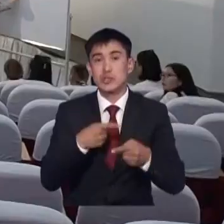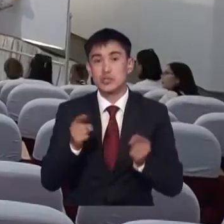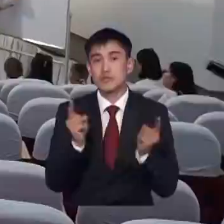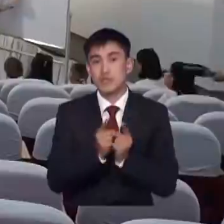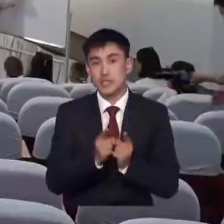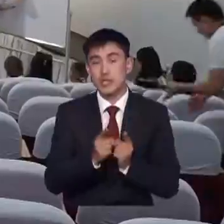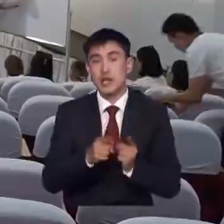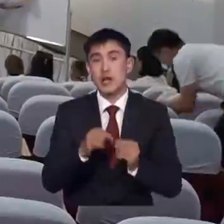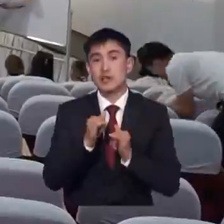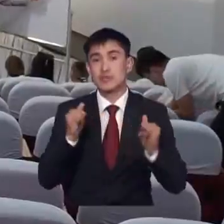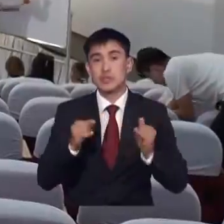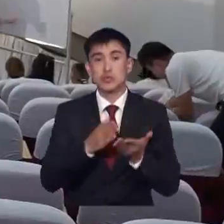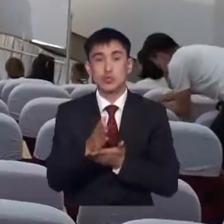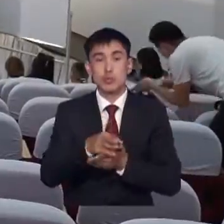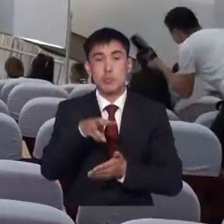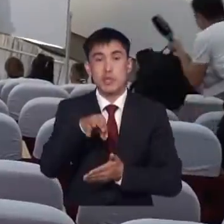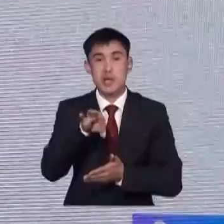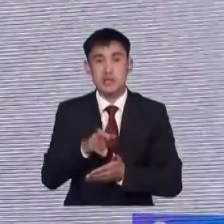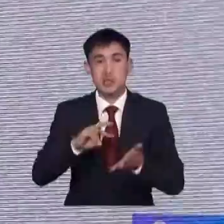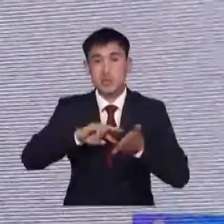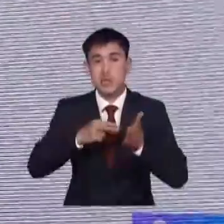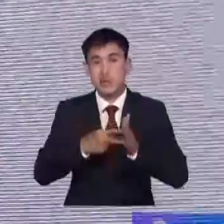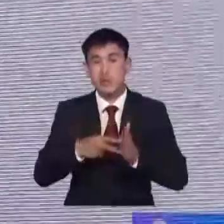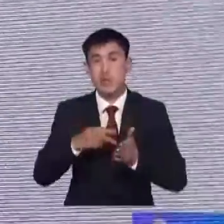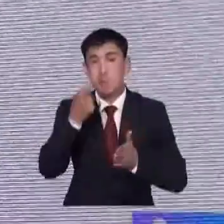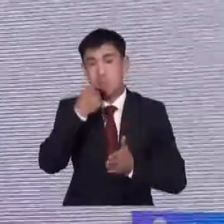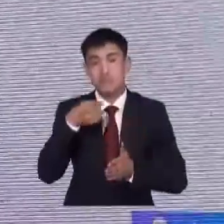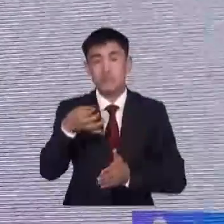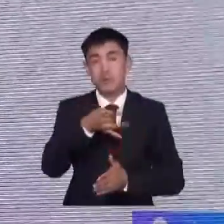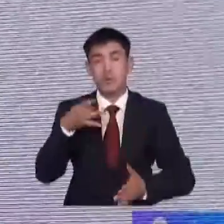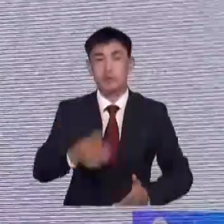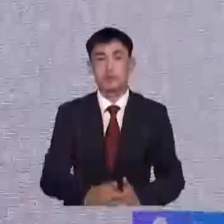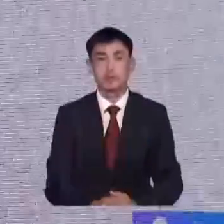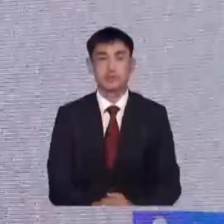встреча в рамках развития службы медиации запланирована в панфиловском